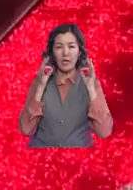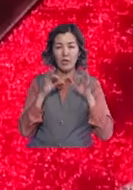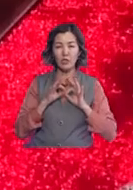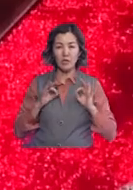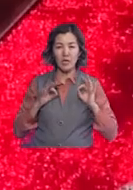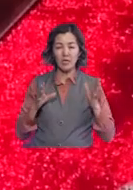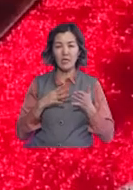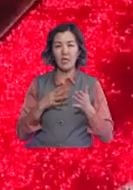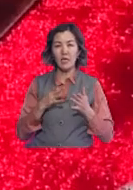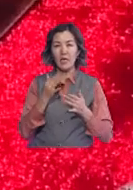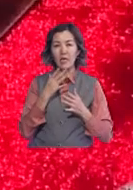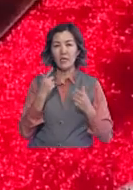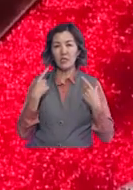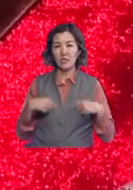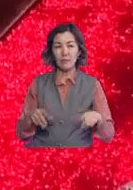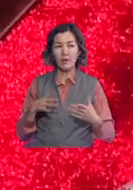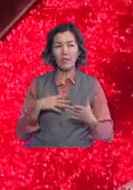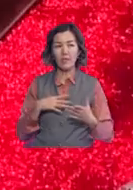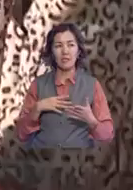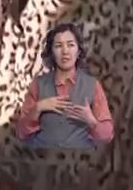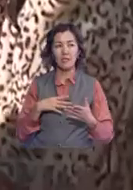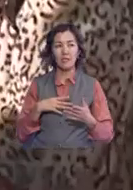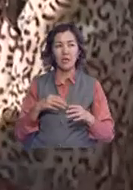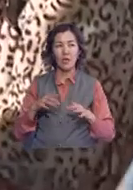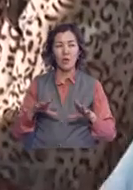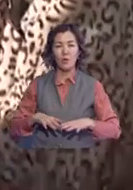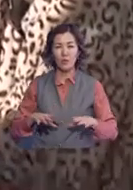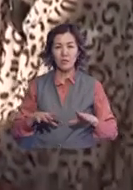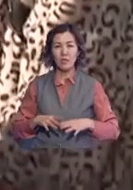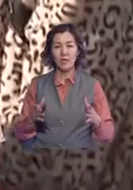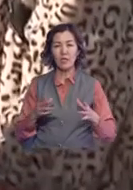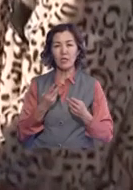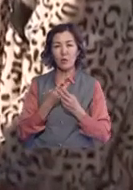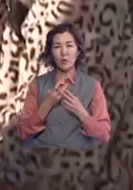зрителей вызвали этно-чапаны, жилеты с пуговицами из конской кости, одежда из